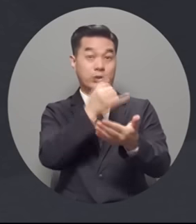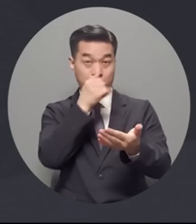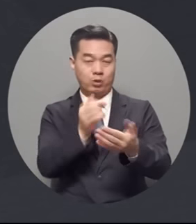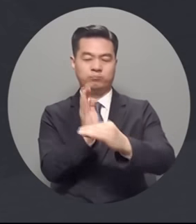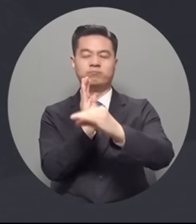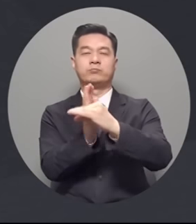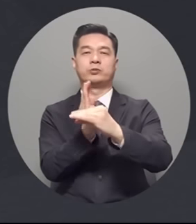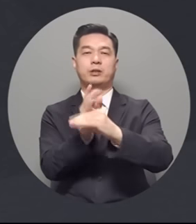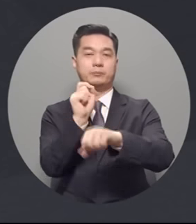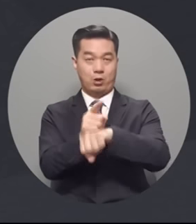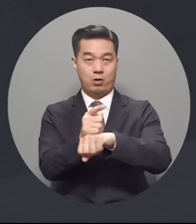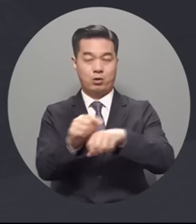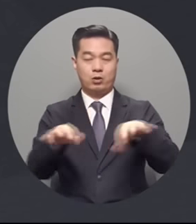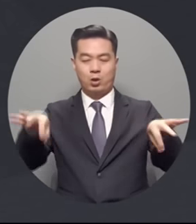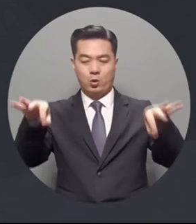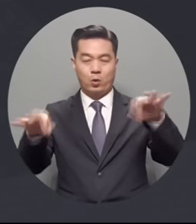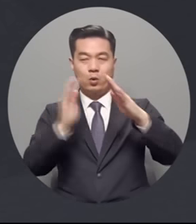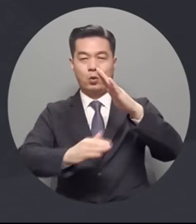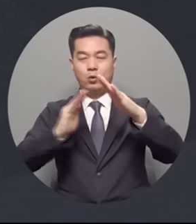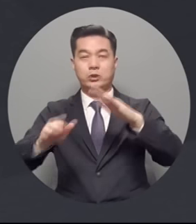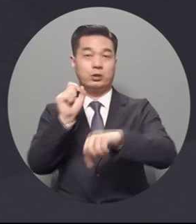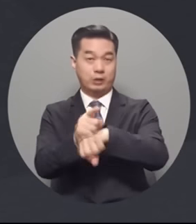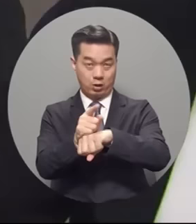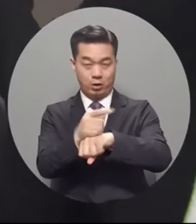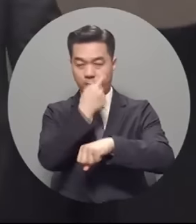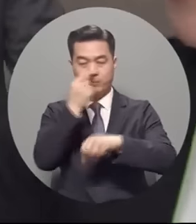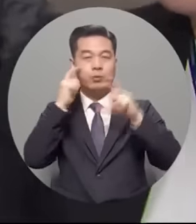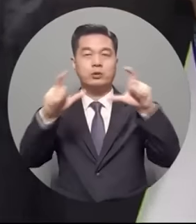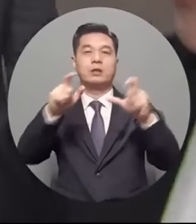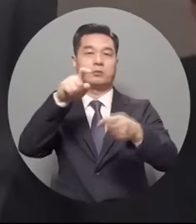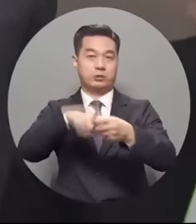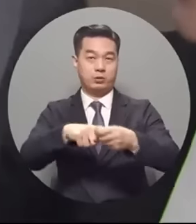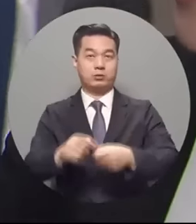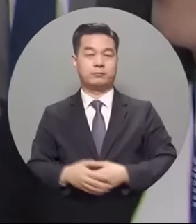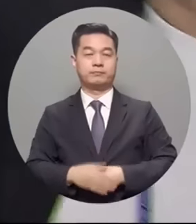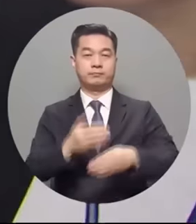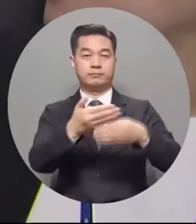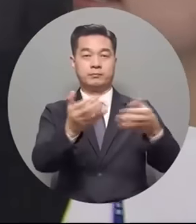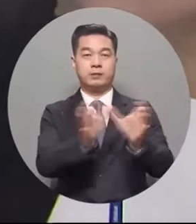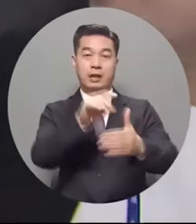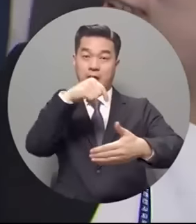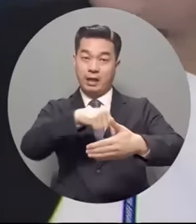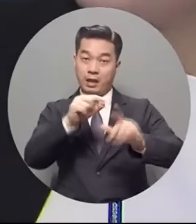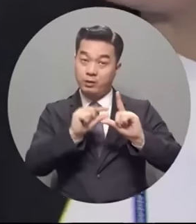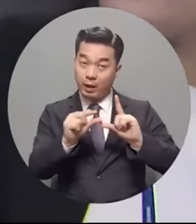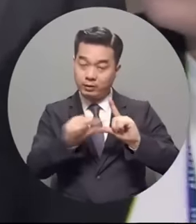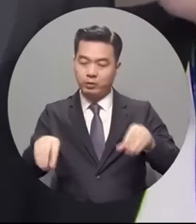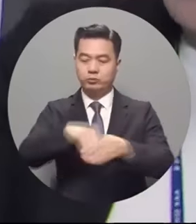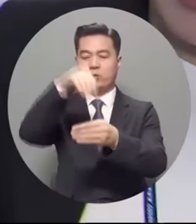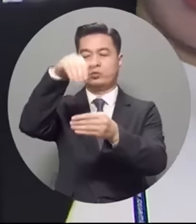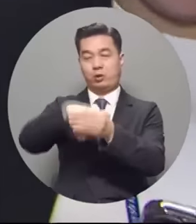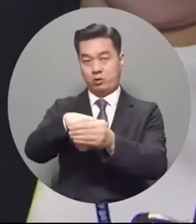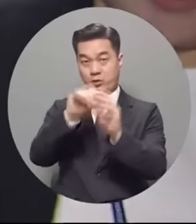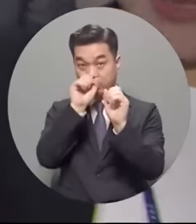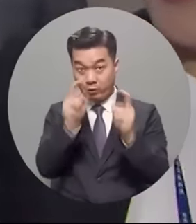중립성과 공정성을 보장하기 위한 취지입니다. 당내 일각에선 총선을 계기로 이재명 독주